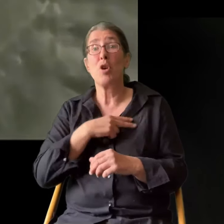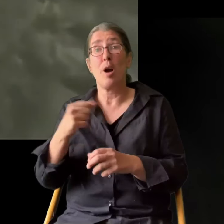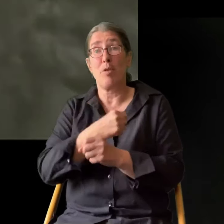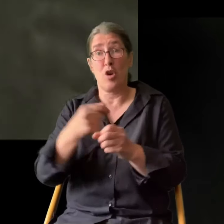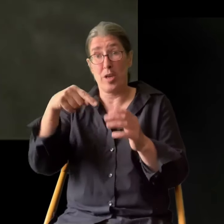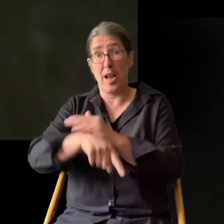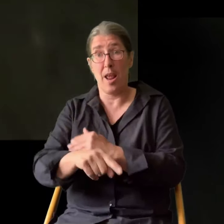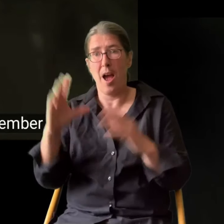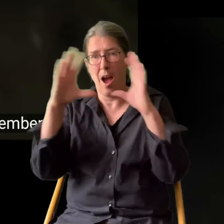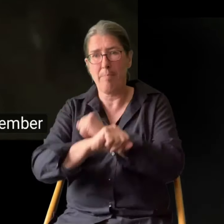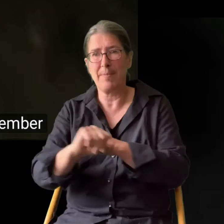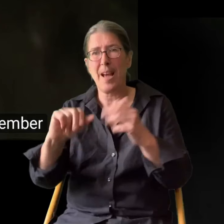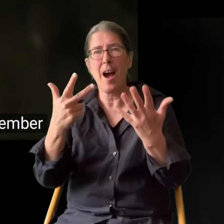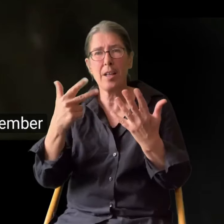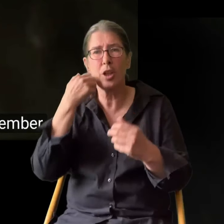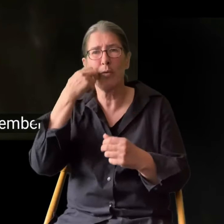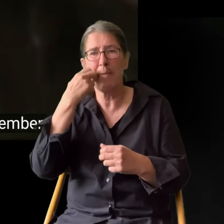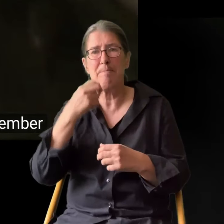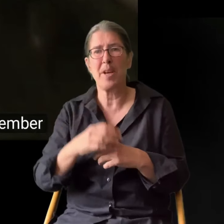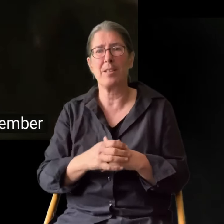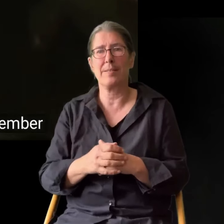Bürgerbräukeller am Abend des 8. November.